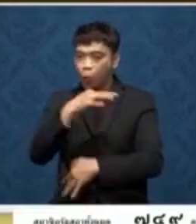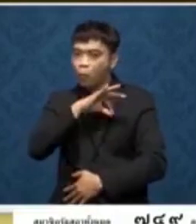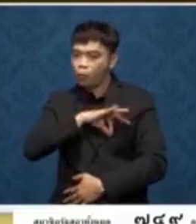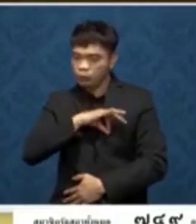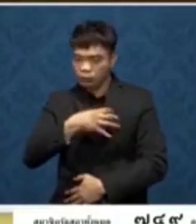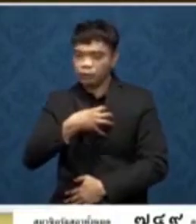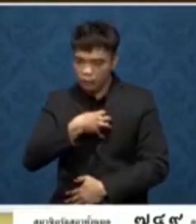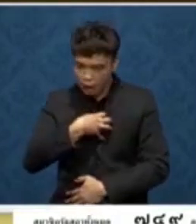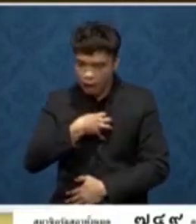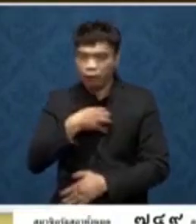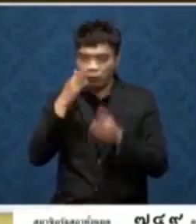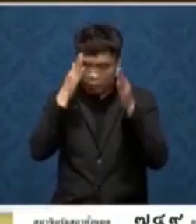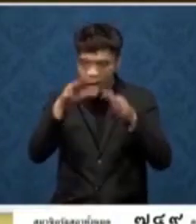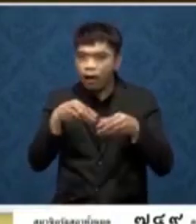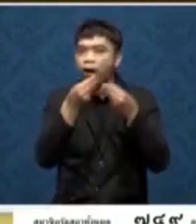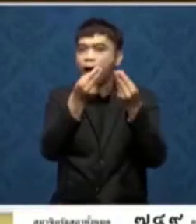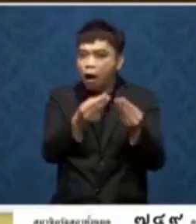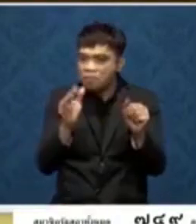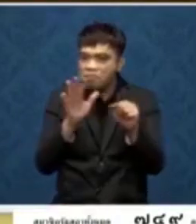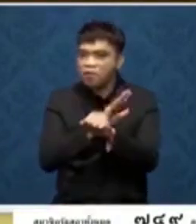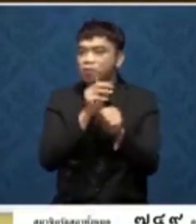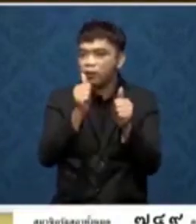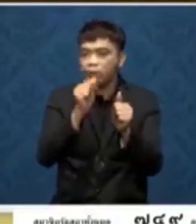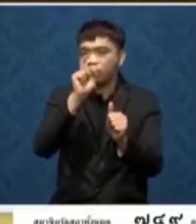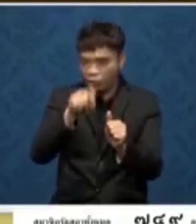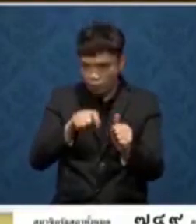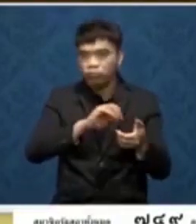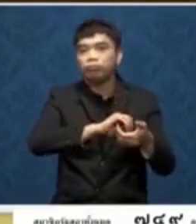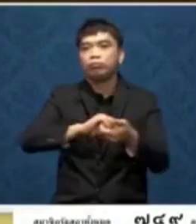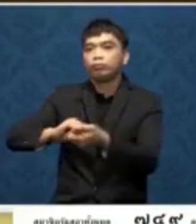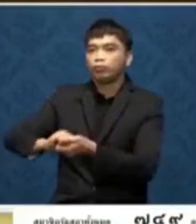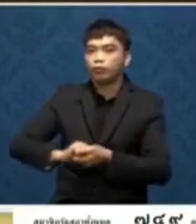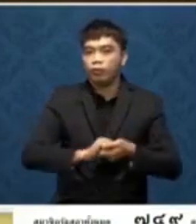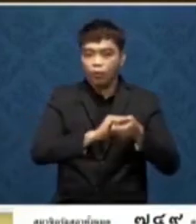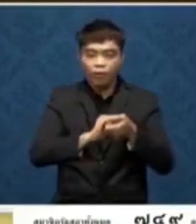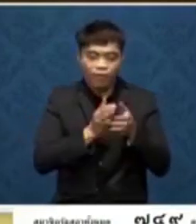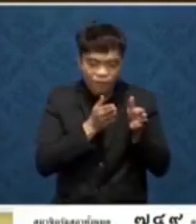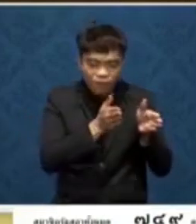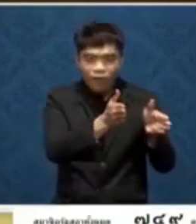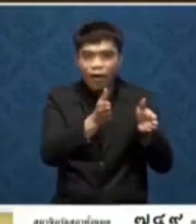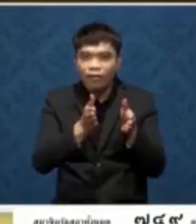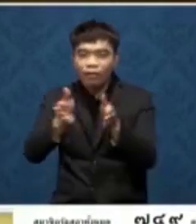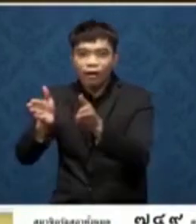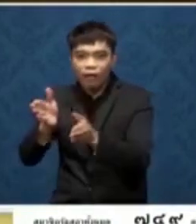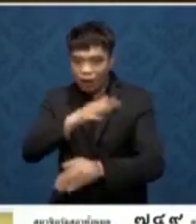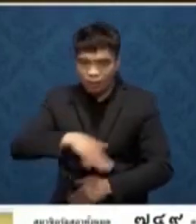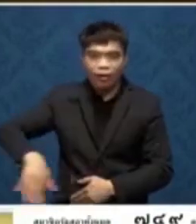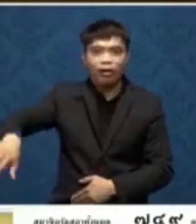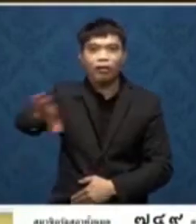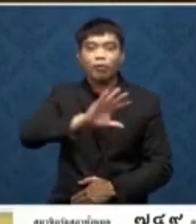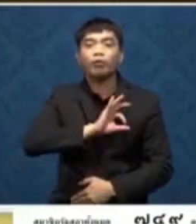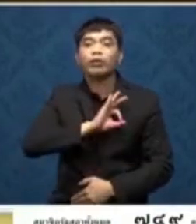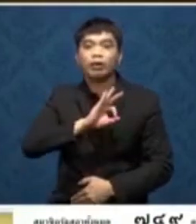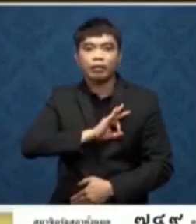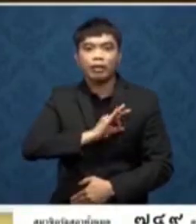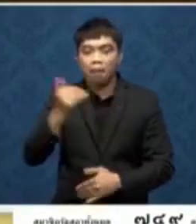ว้เราคงต้องได้รับความร่วมมือจากทุกฝ่ายโดยเฉพาะท่านสมาชิก